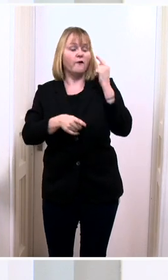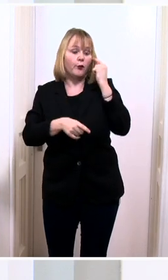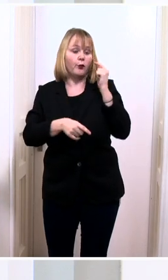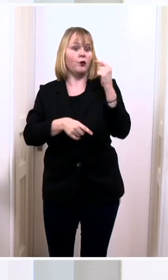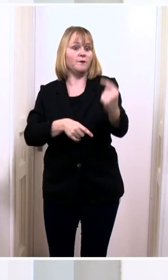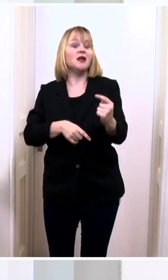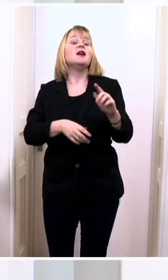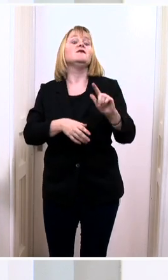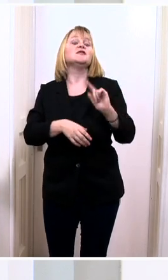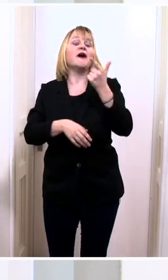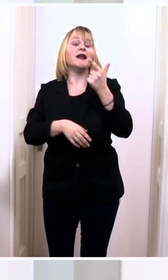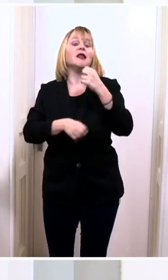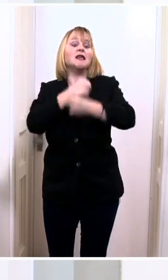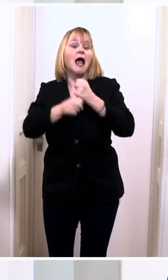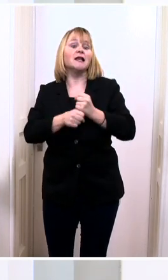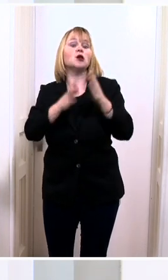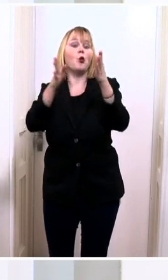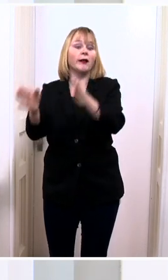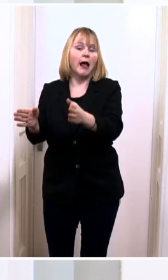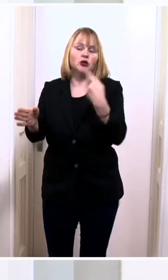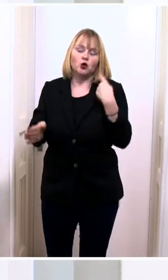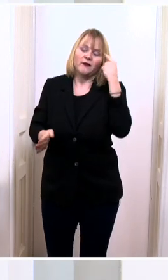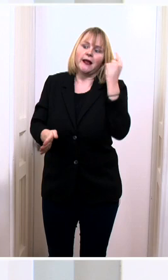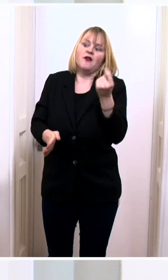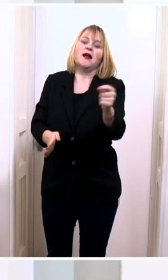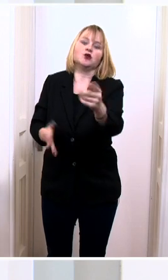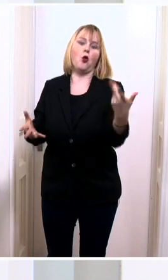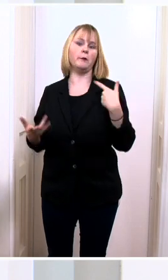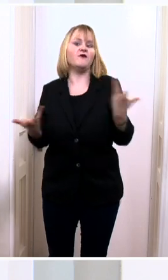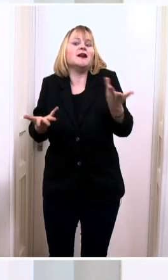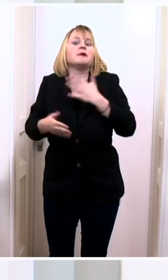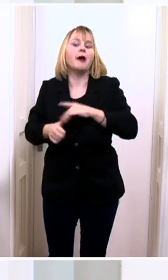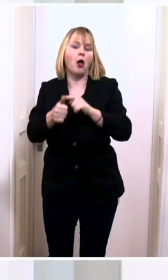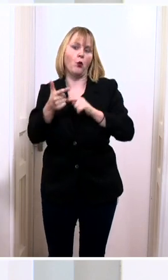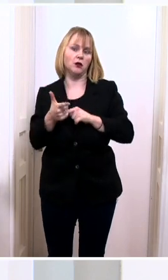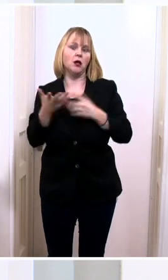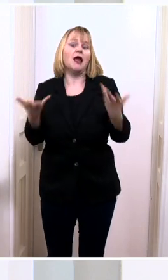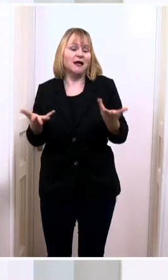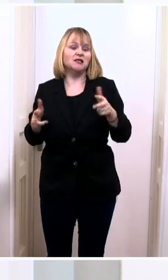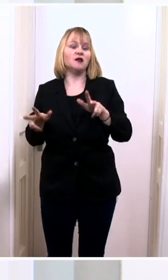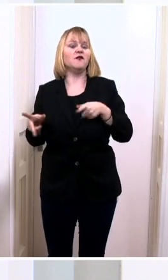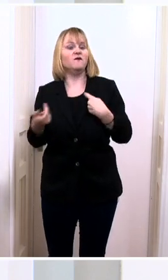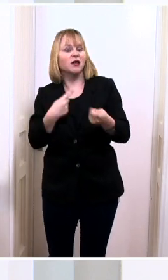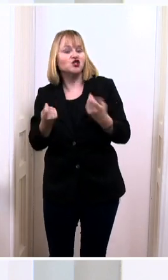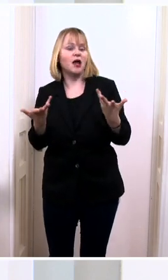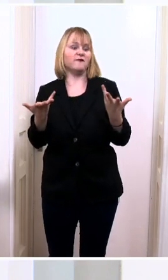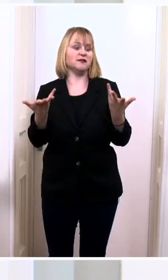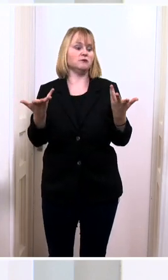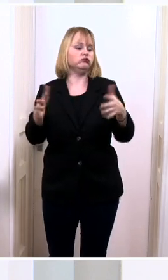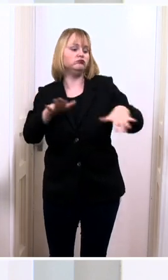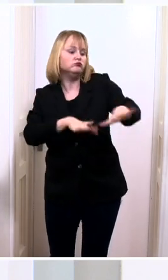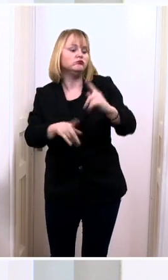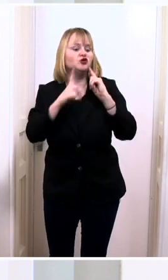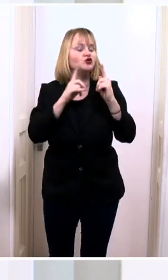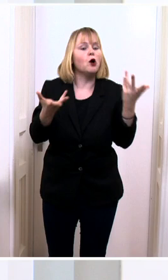Quartal 2021 vorauszudenken. Das Wirtschaftsministerium ist aktuell dabei, den Finanzbedarf abzuschätzen,